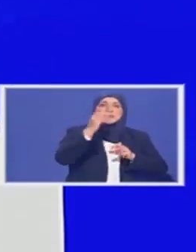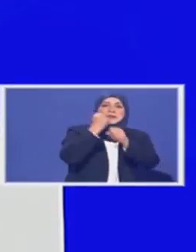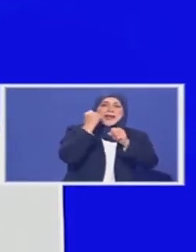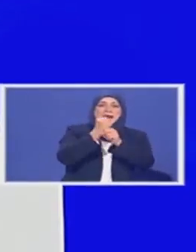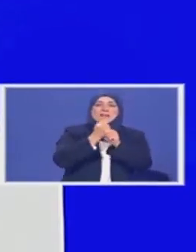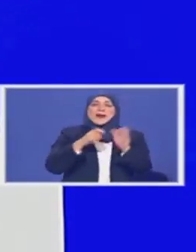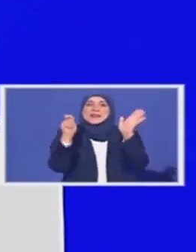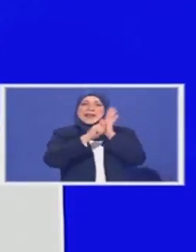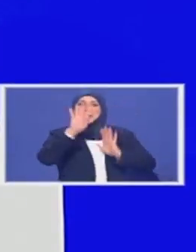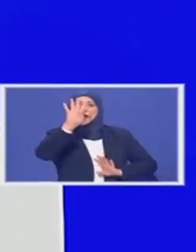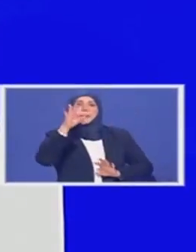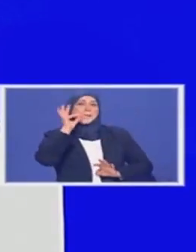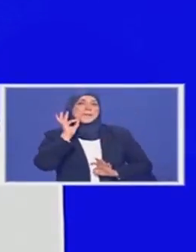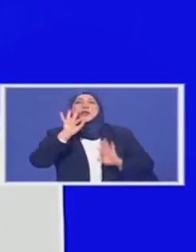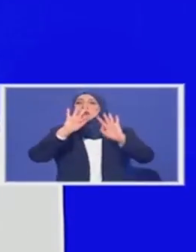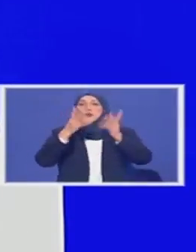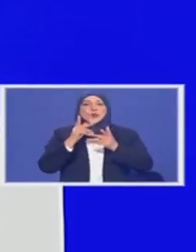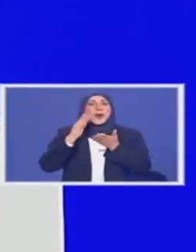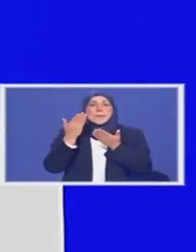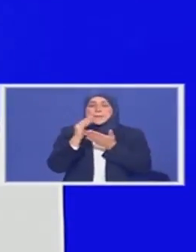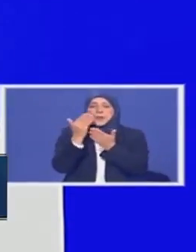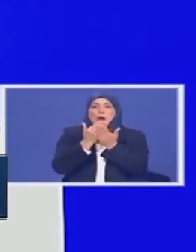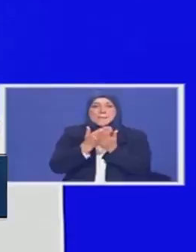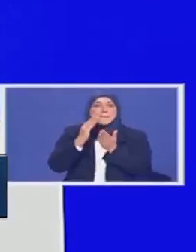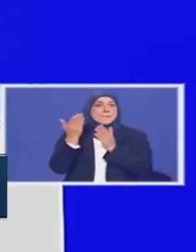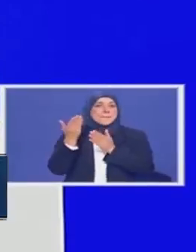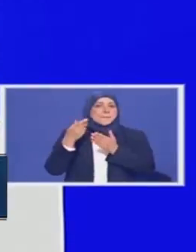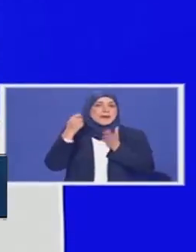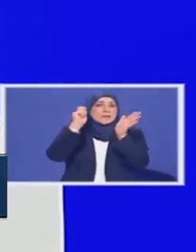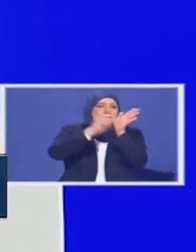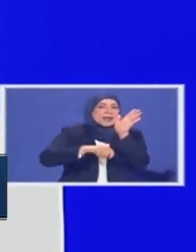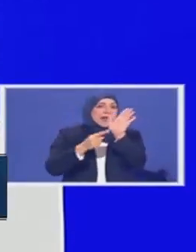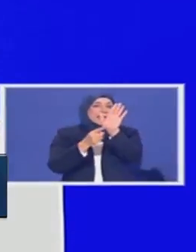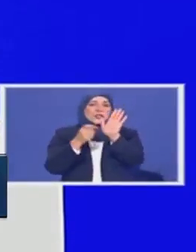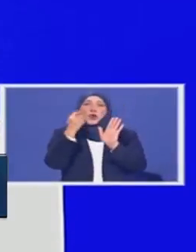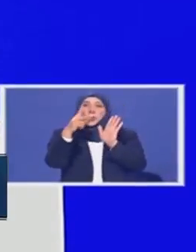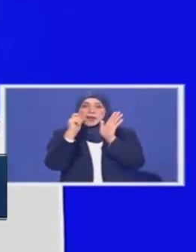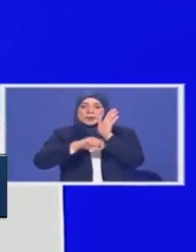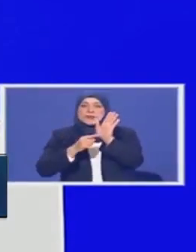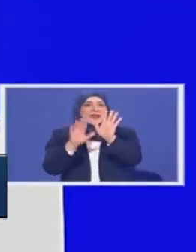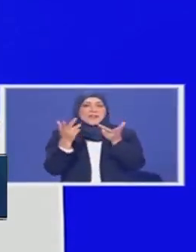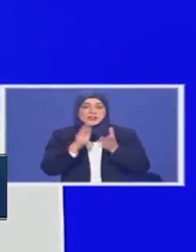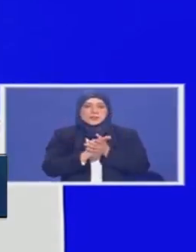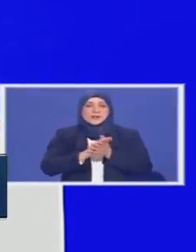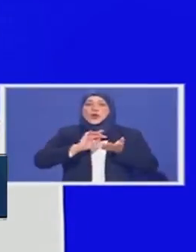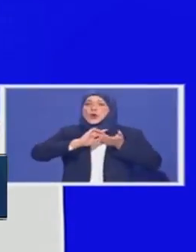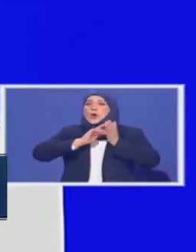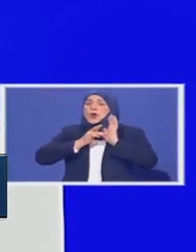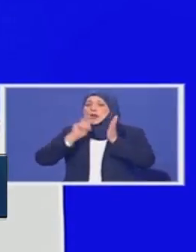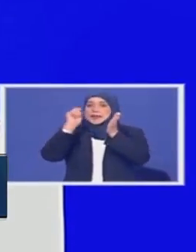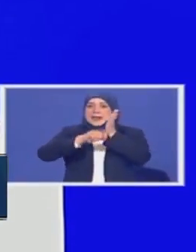العملية باش نجم تاخذ الترخيص لهنا؟ أولا كل التراخيص الحالية تبقى سارية